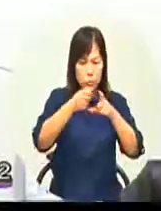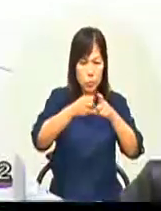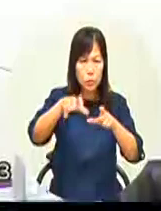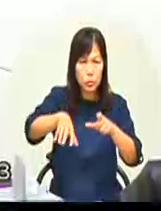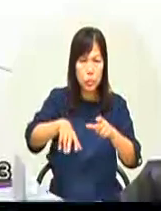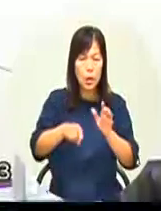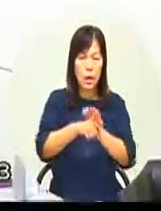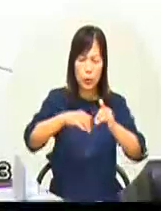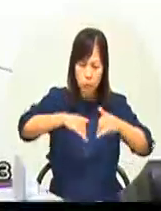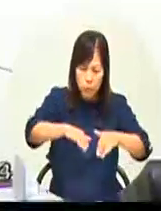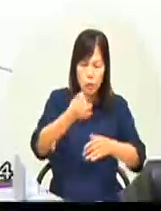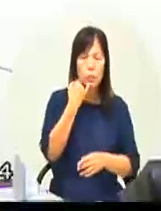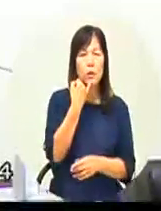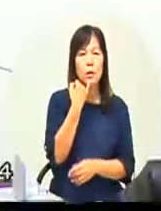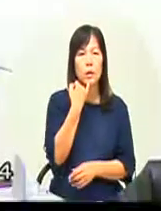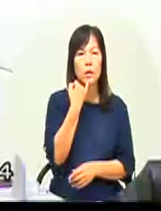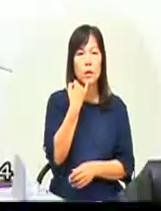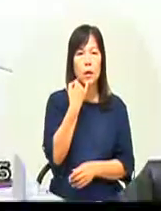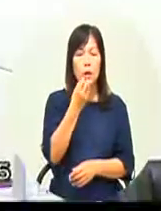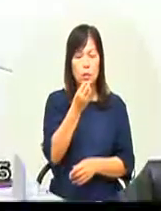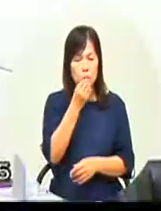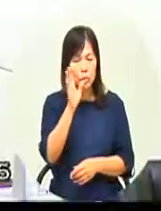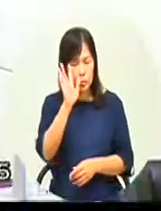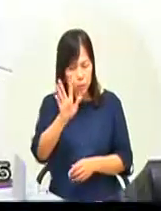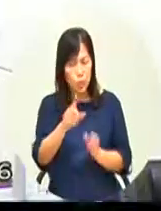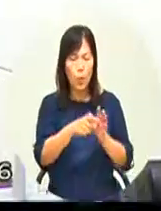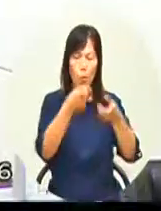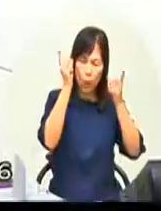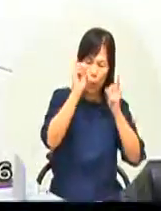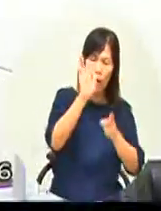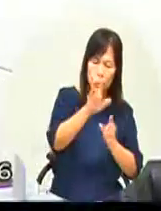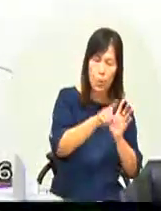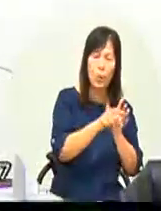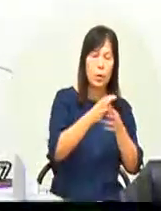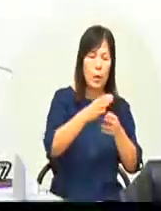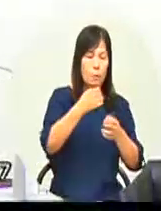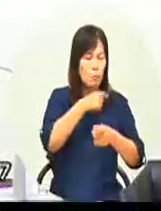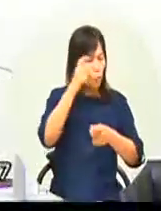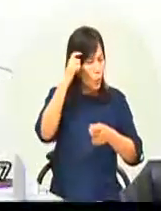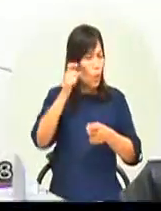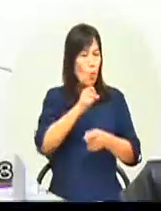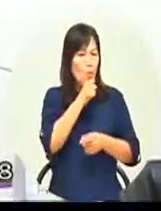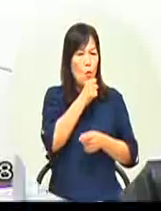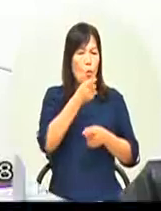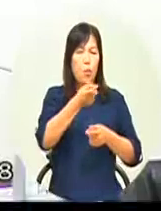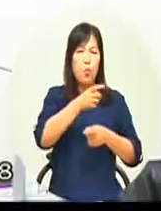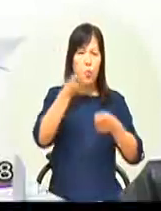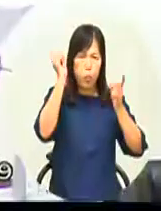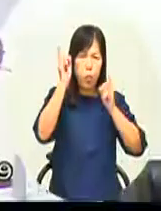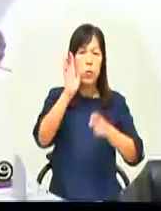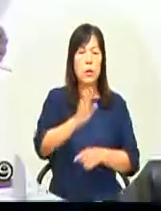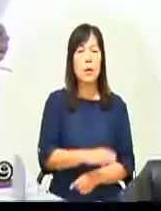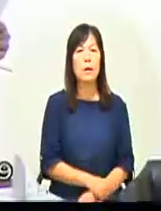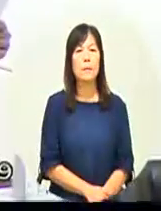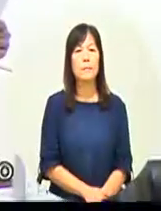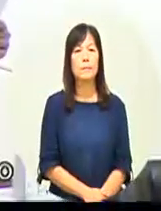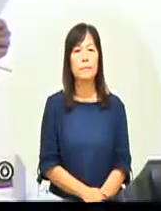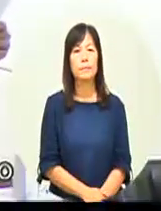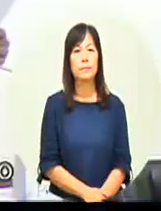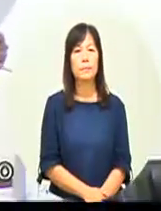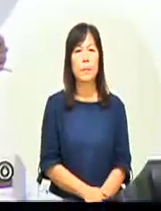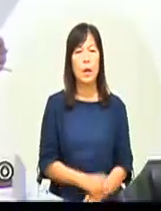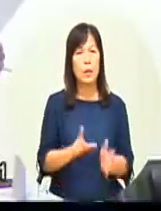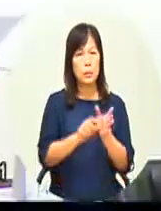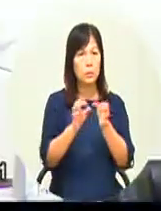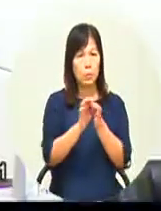美食街都可以，因为有吃有玩，那能够达到一个非常丰富的一个旅游。那这些因为时间的关